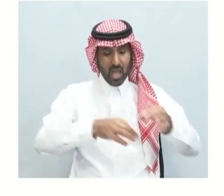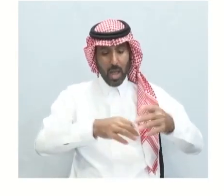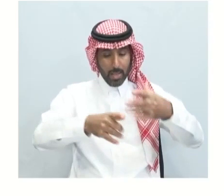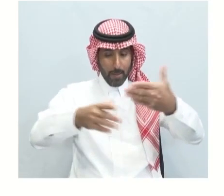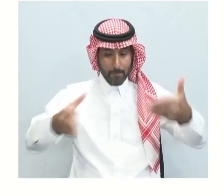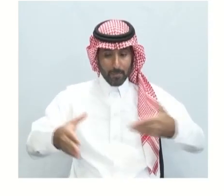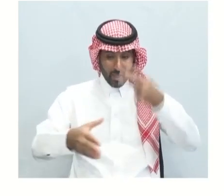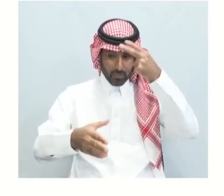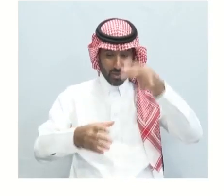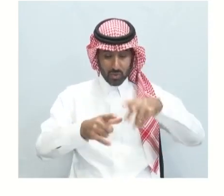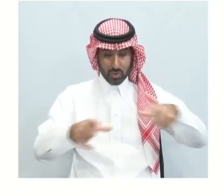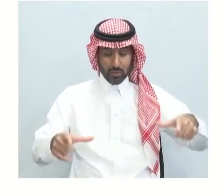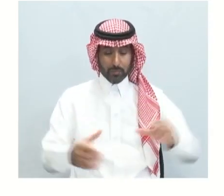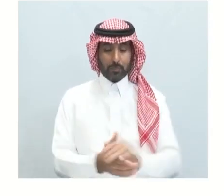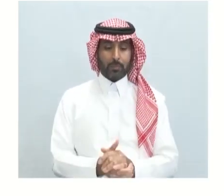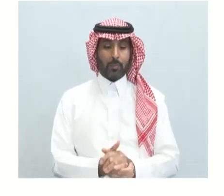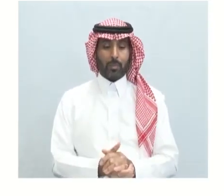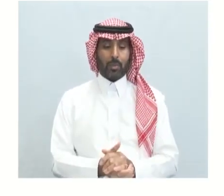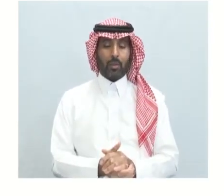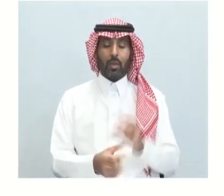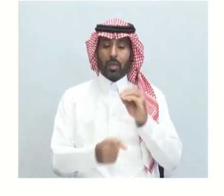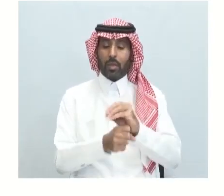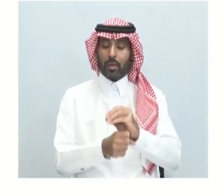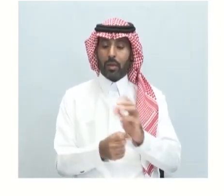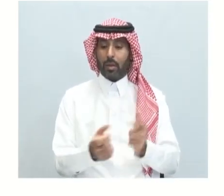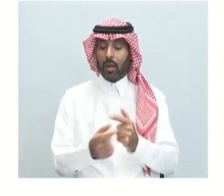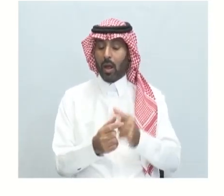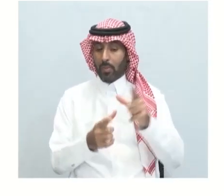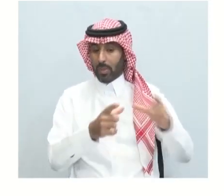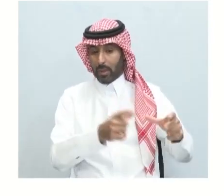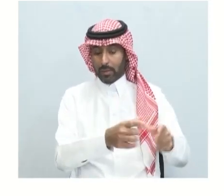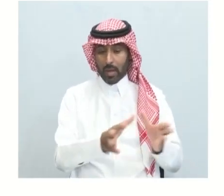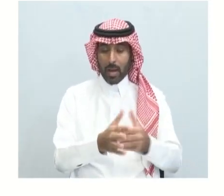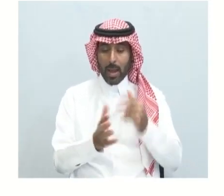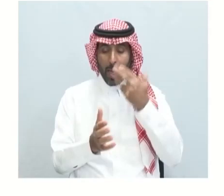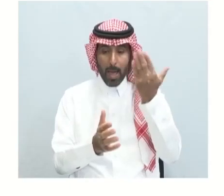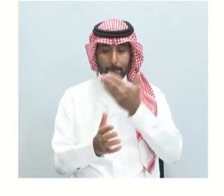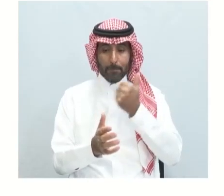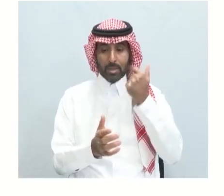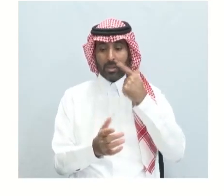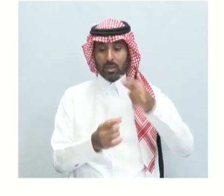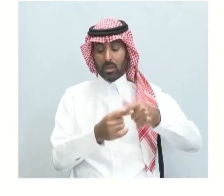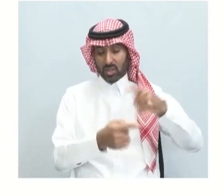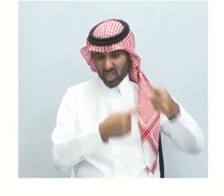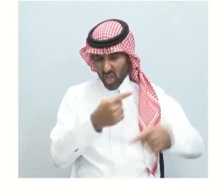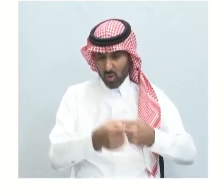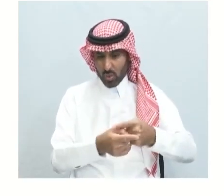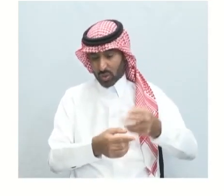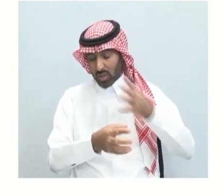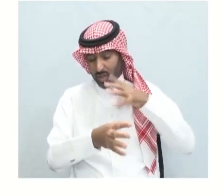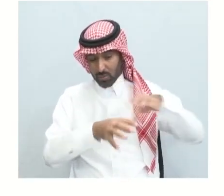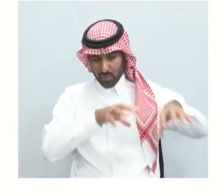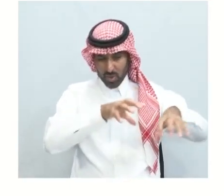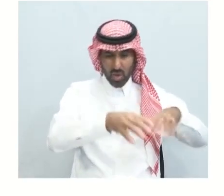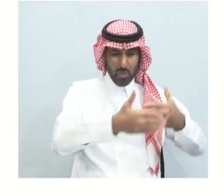العربيه السعوديه ايضا ذكرنا بان الدرع او اقليم الدرع العربي قد تعرض لدورات تكتونيه وحركات